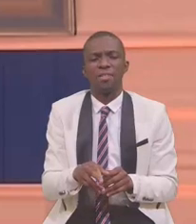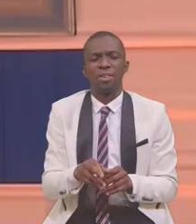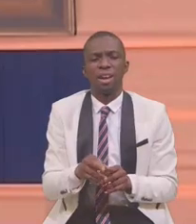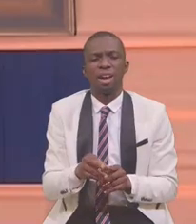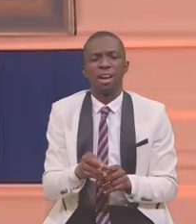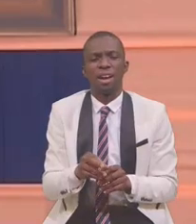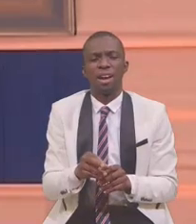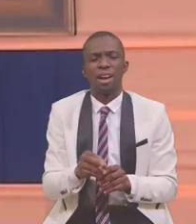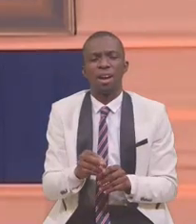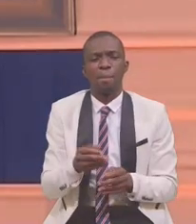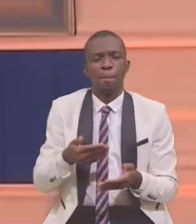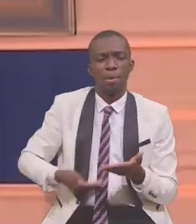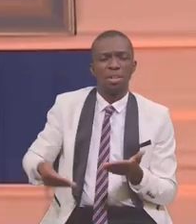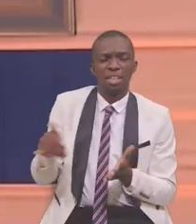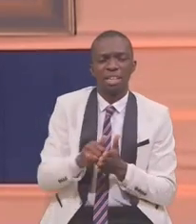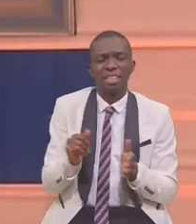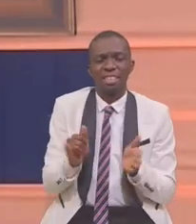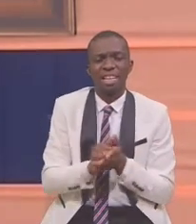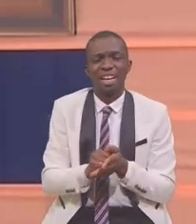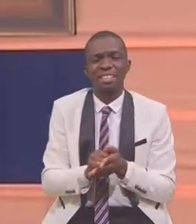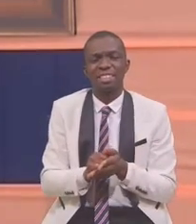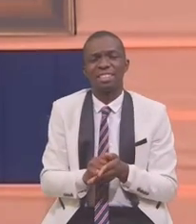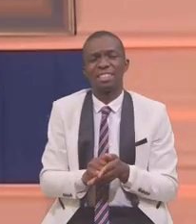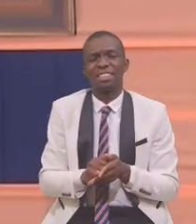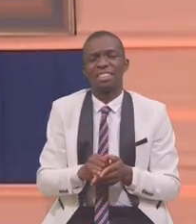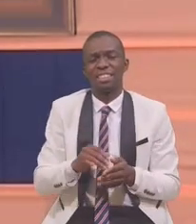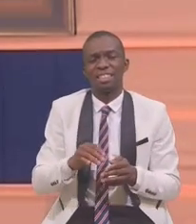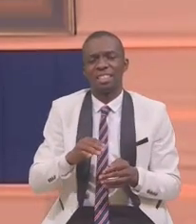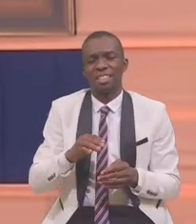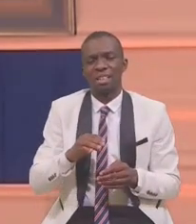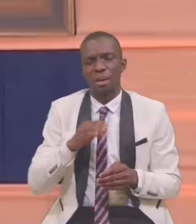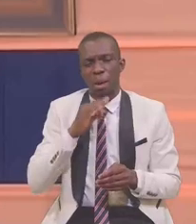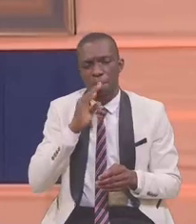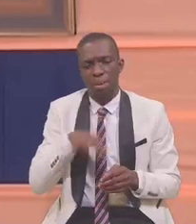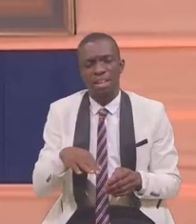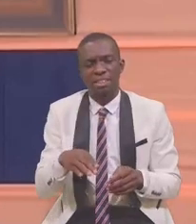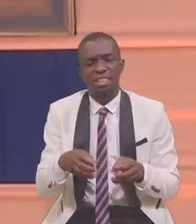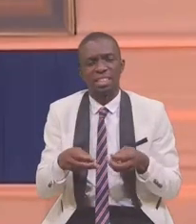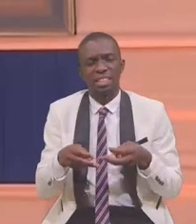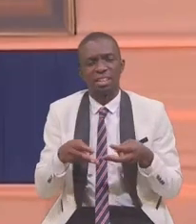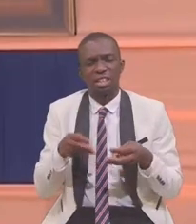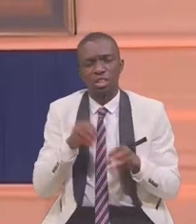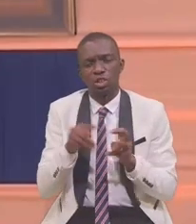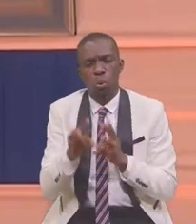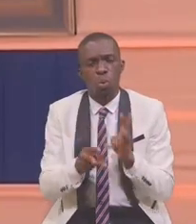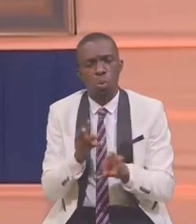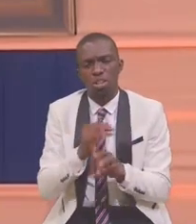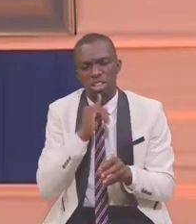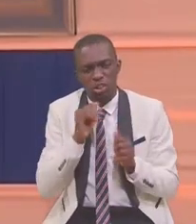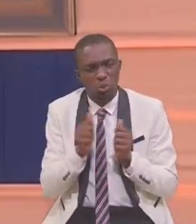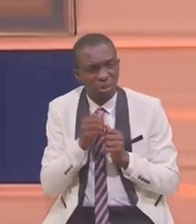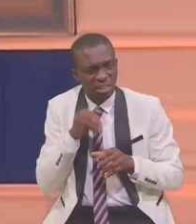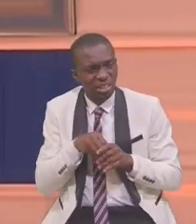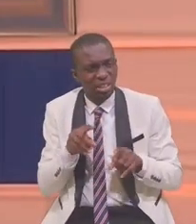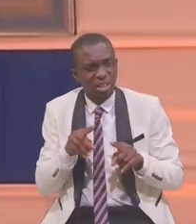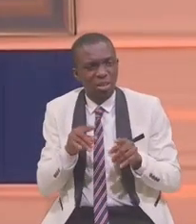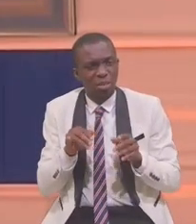le système de délivrance, de protection, de préservation est déjà dans le salut.